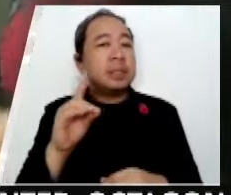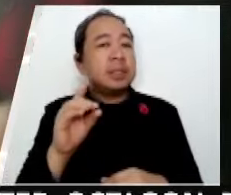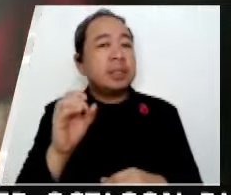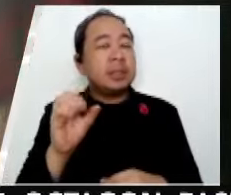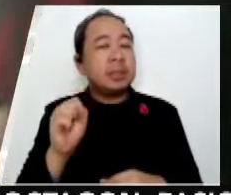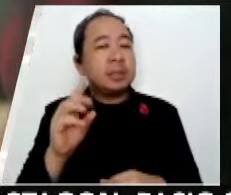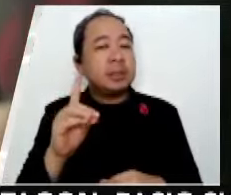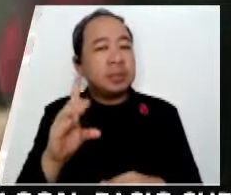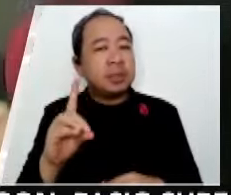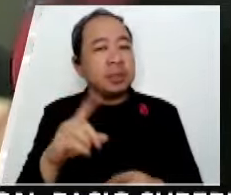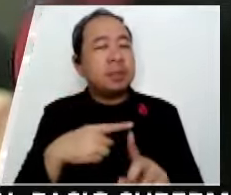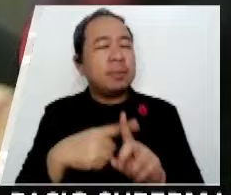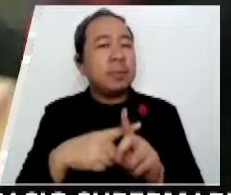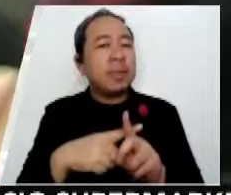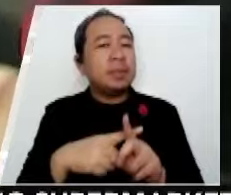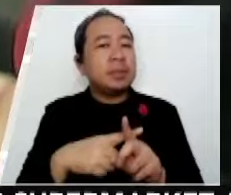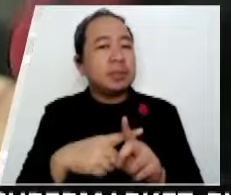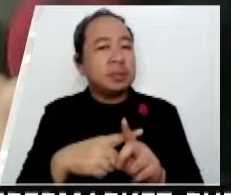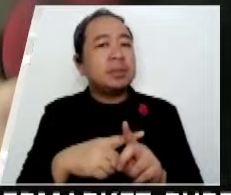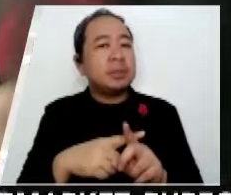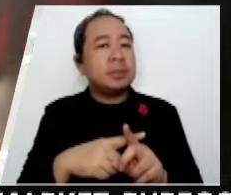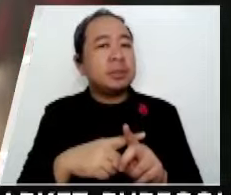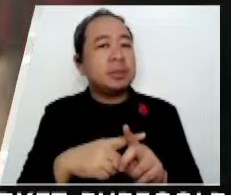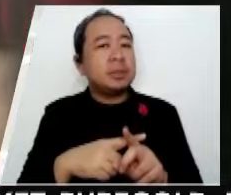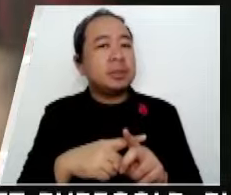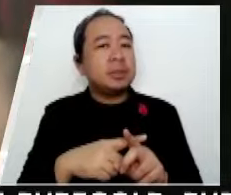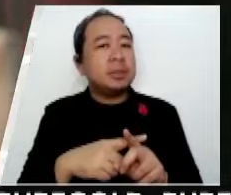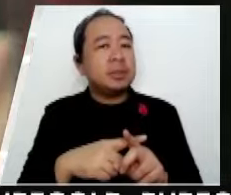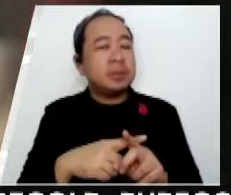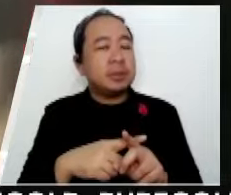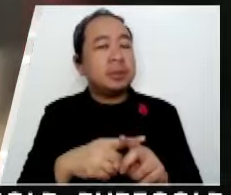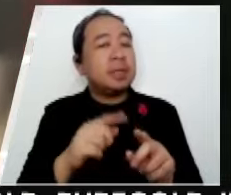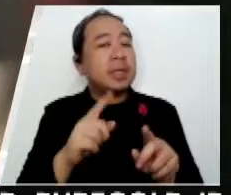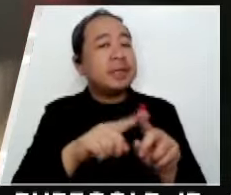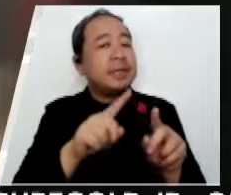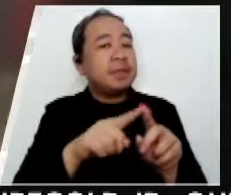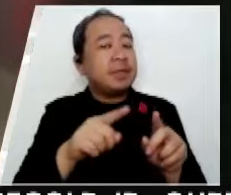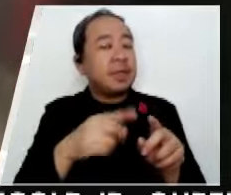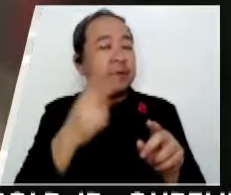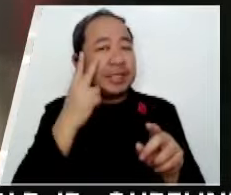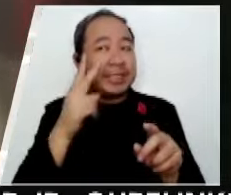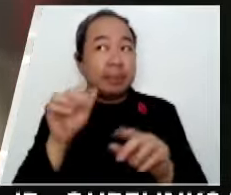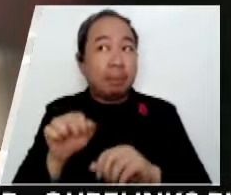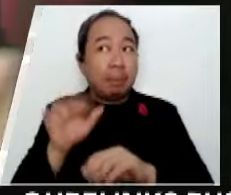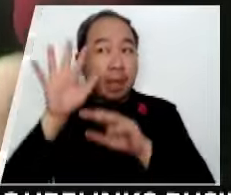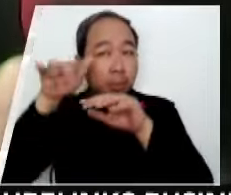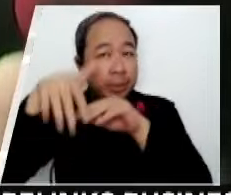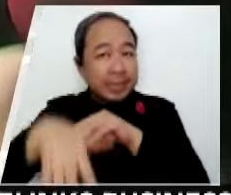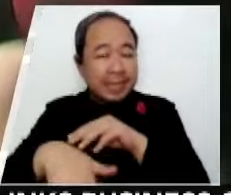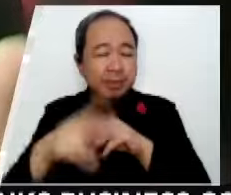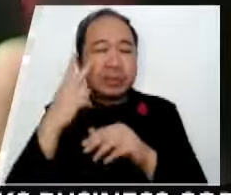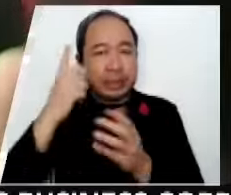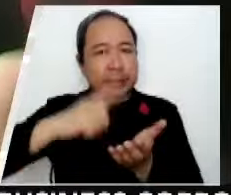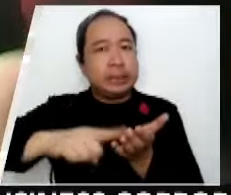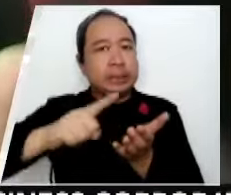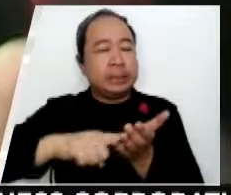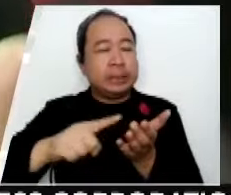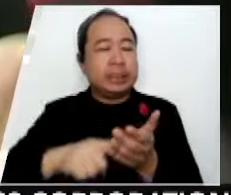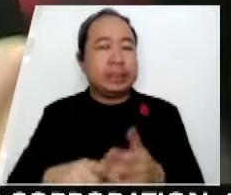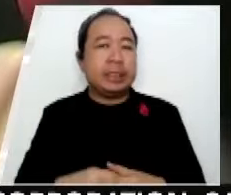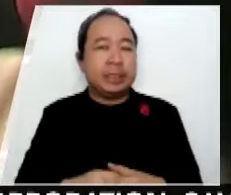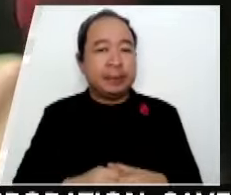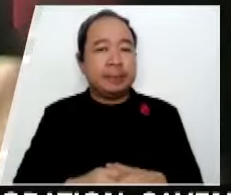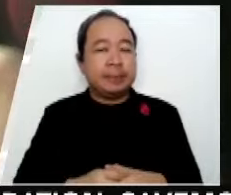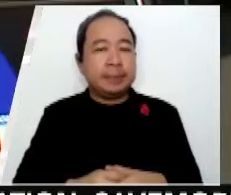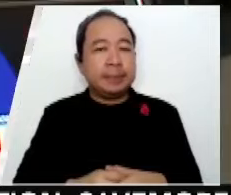Public Works, because kung yung mga daan ay na landslide, kailangan magtulungan sila ng LGU para i-clear yung